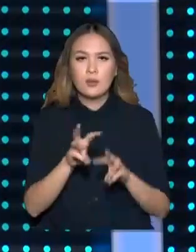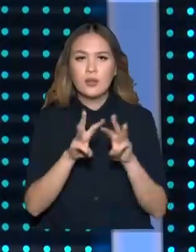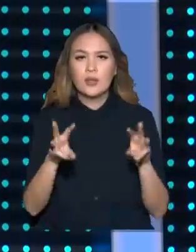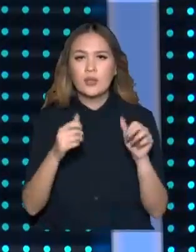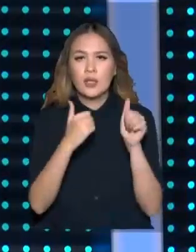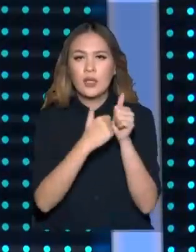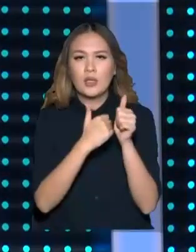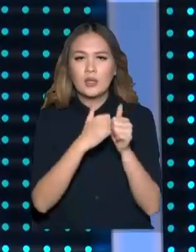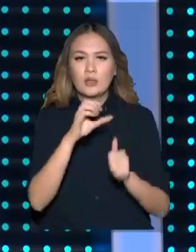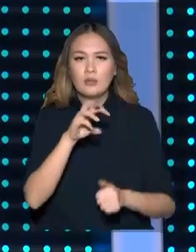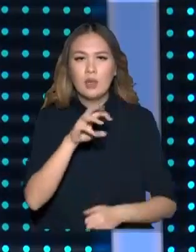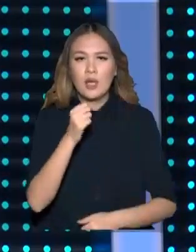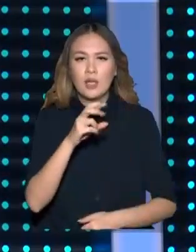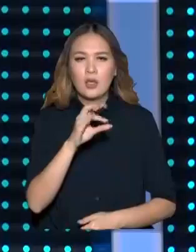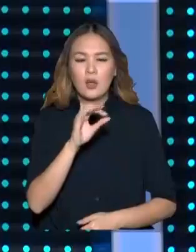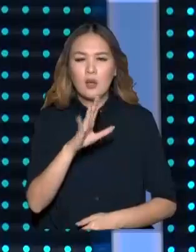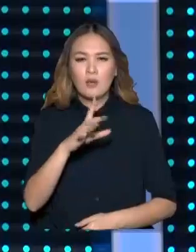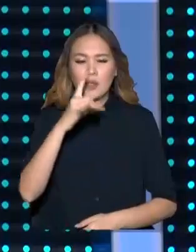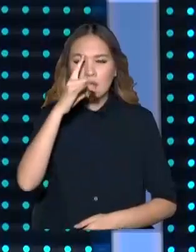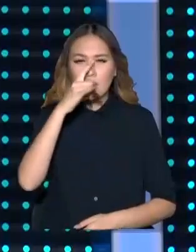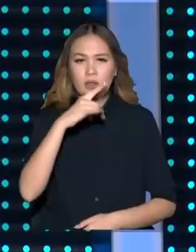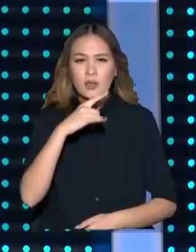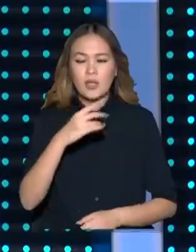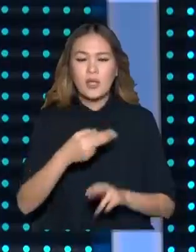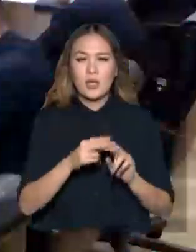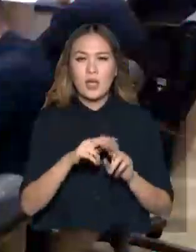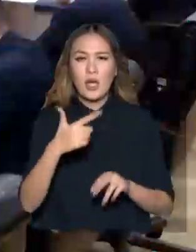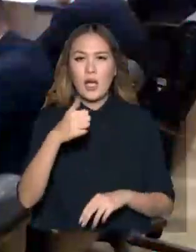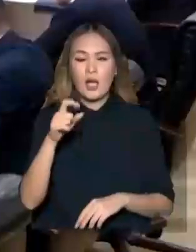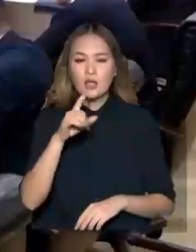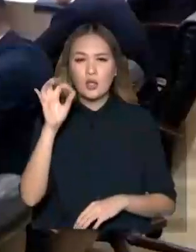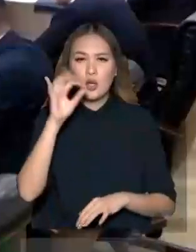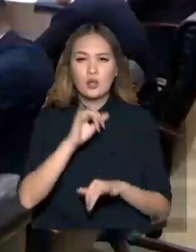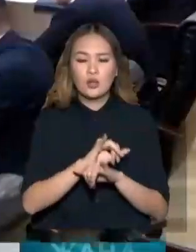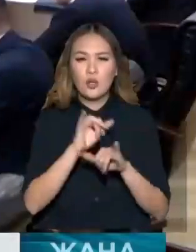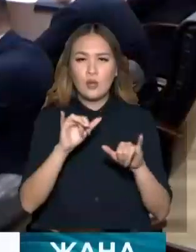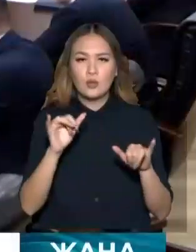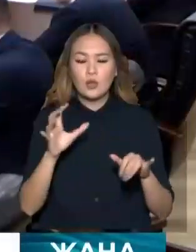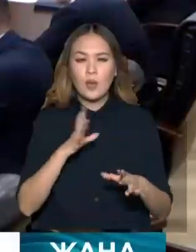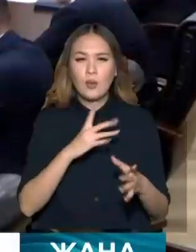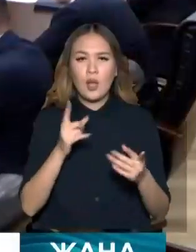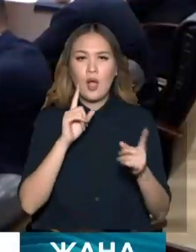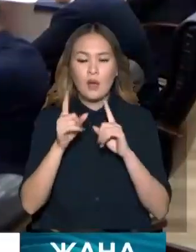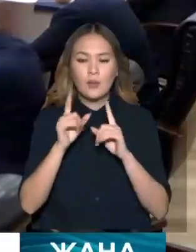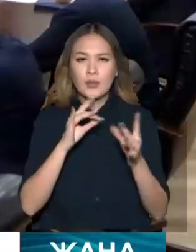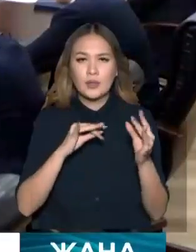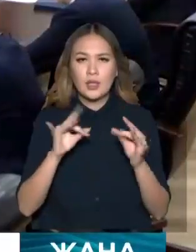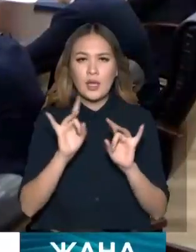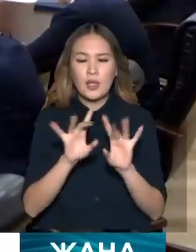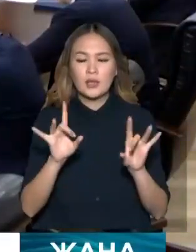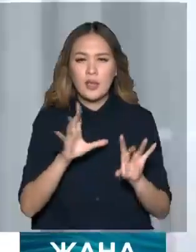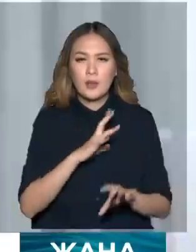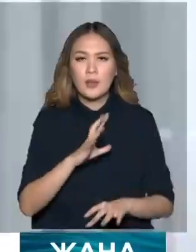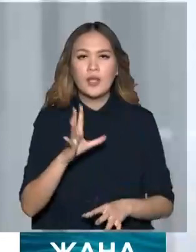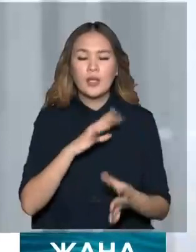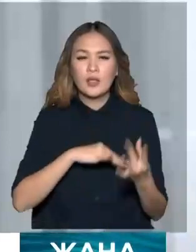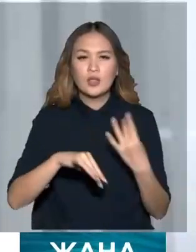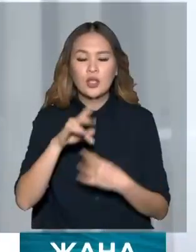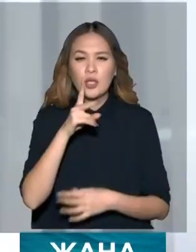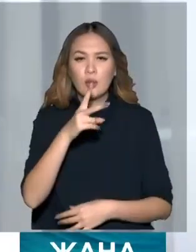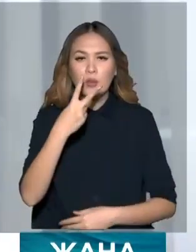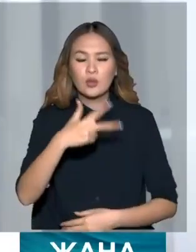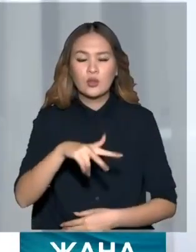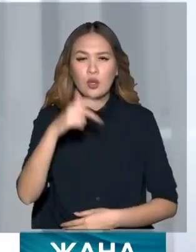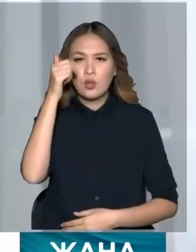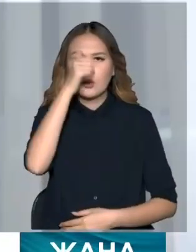премьер-министрі Әлихан Смайлов еліміздің газ саласын кешенді дамыту жөнінде өткізген жиында айтты. Кеңесте 2030 жылға